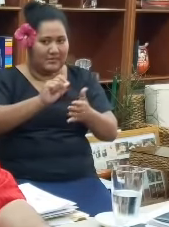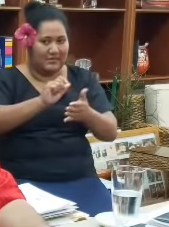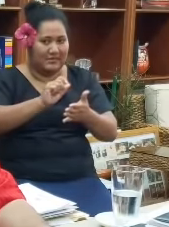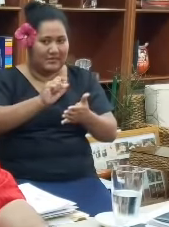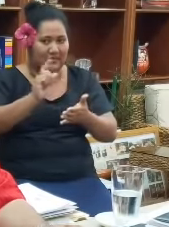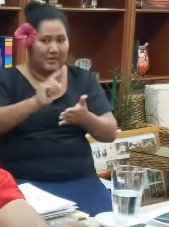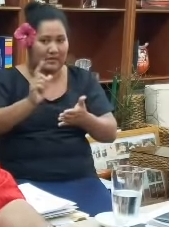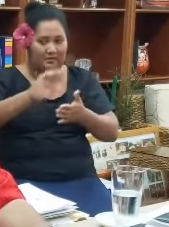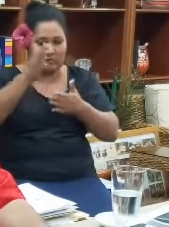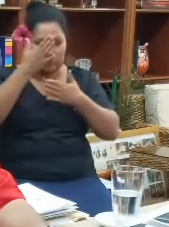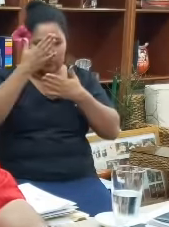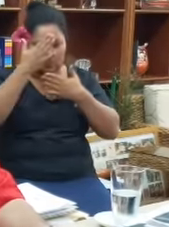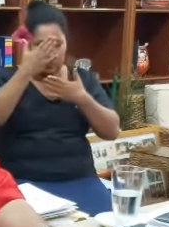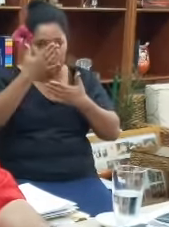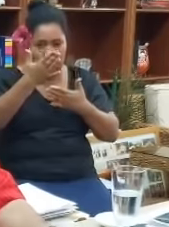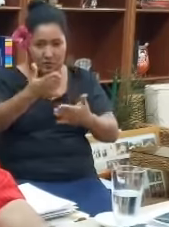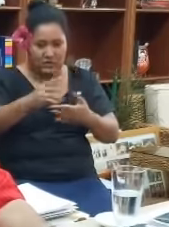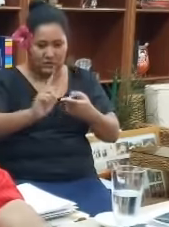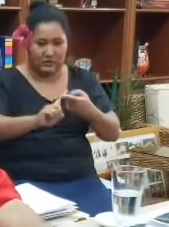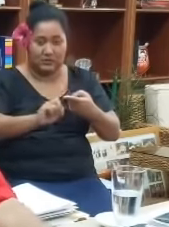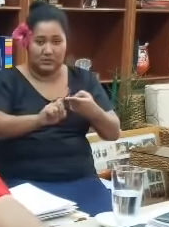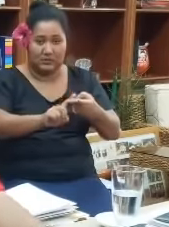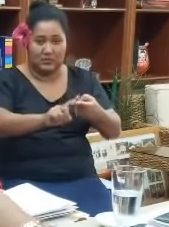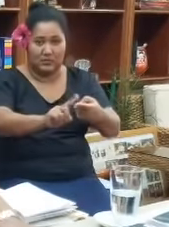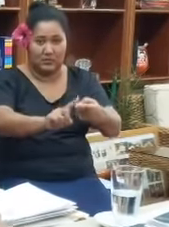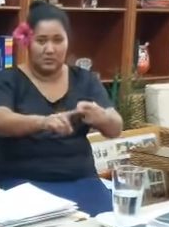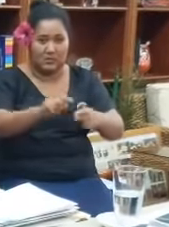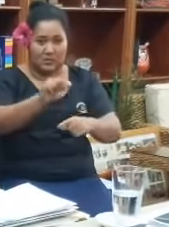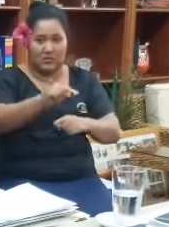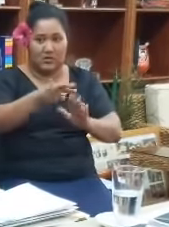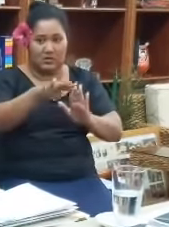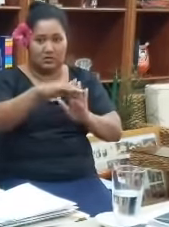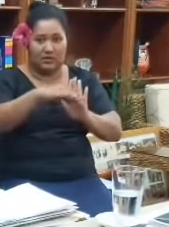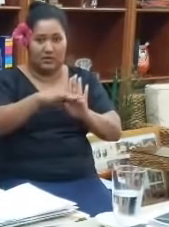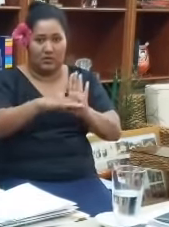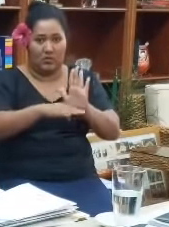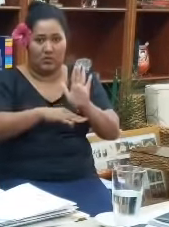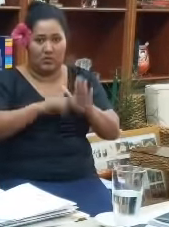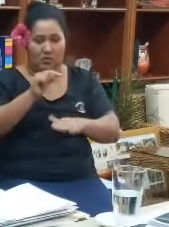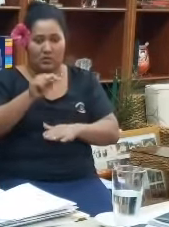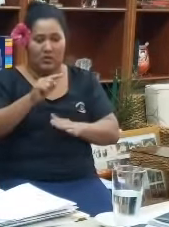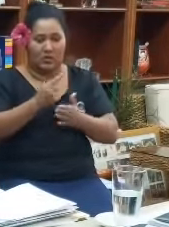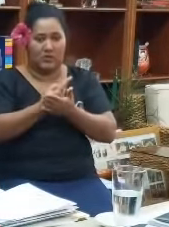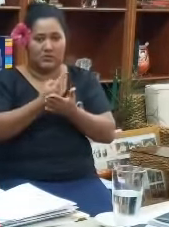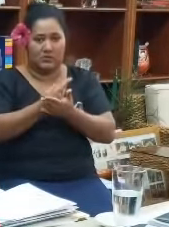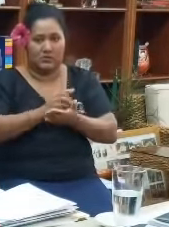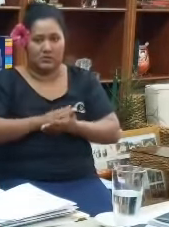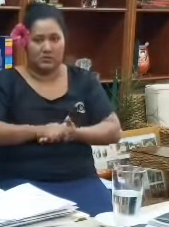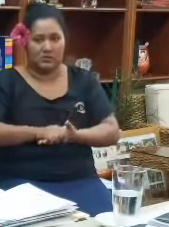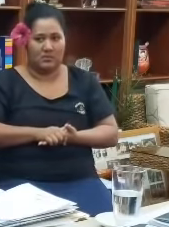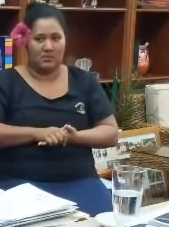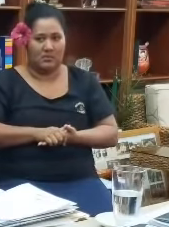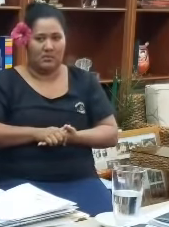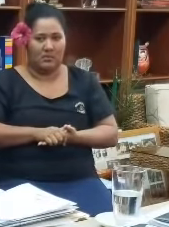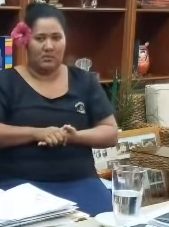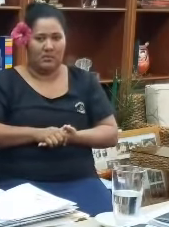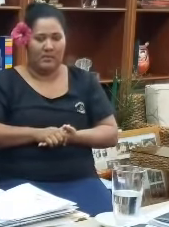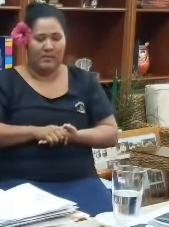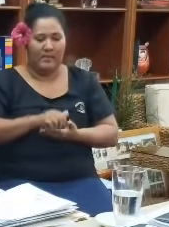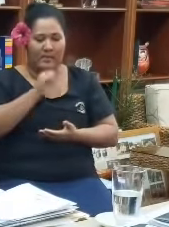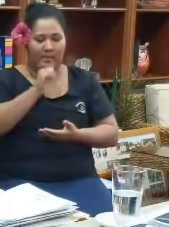le fa lo ia mal fa na solo le tu la fo ola no la le a a fa yo sem ta